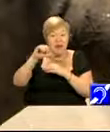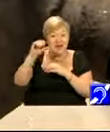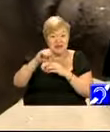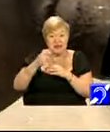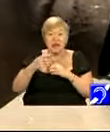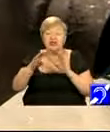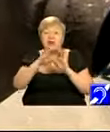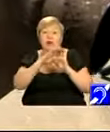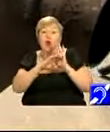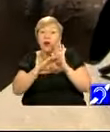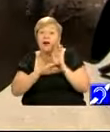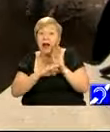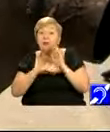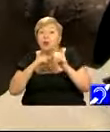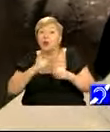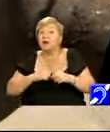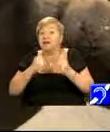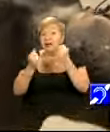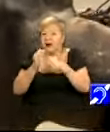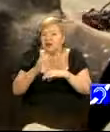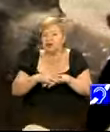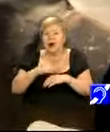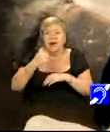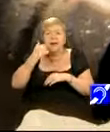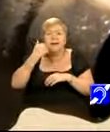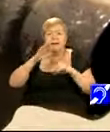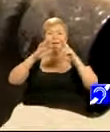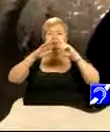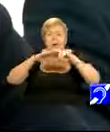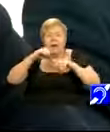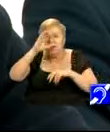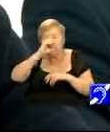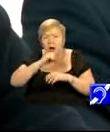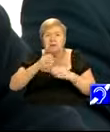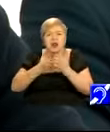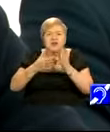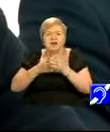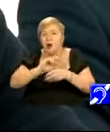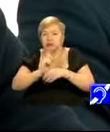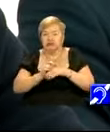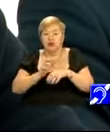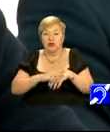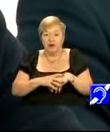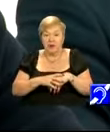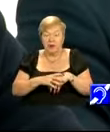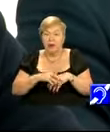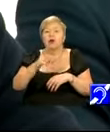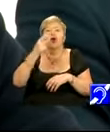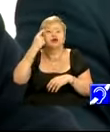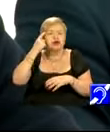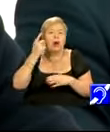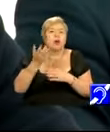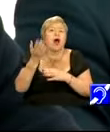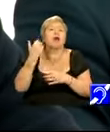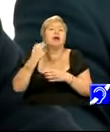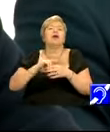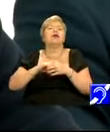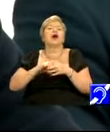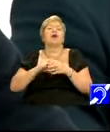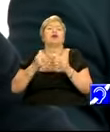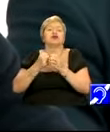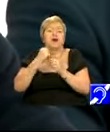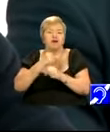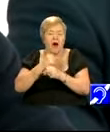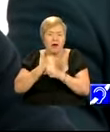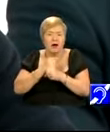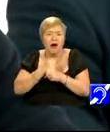programul proprietarilor, iar la lăsarea întunericului acționau rapid. Aveau un mod de operare bine stabilit, aveau la